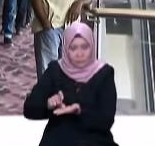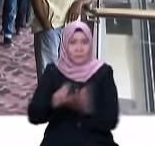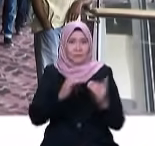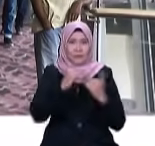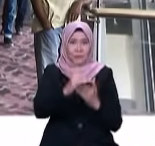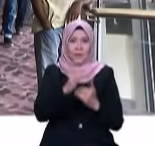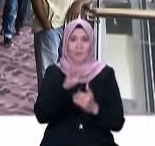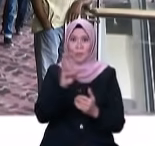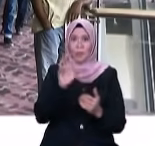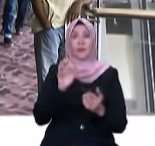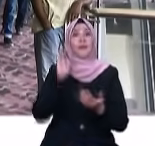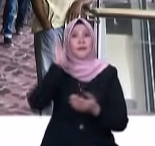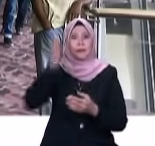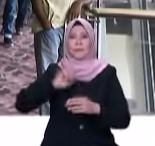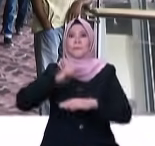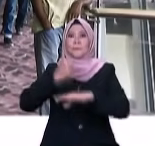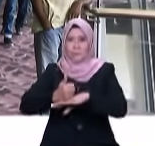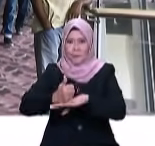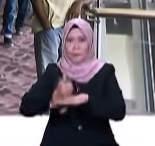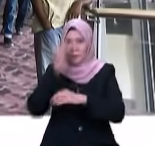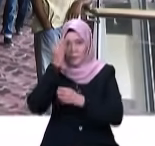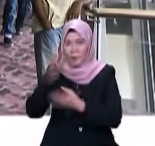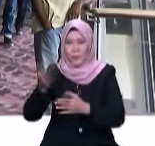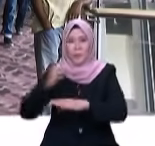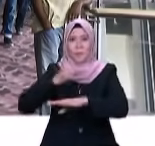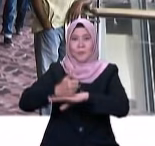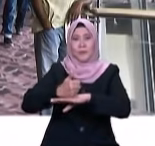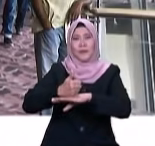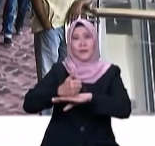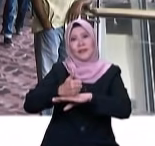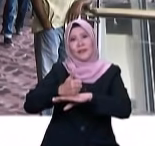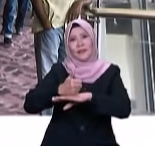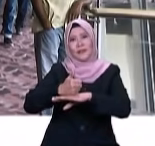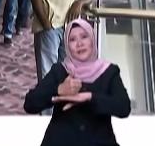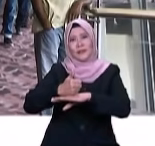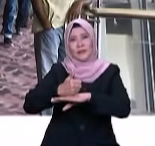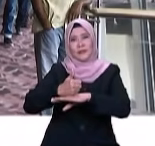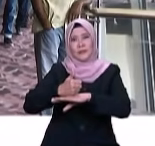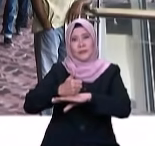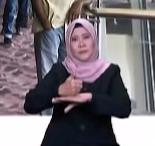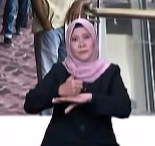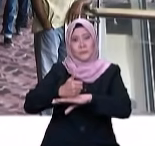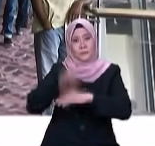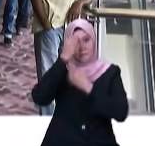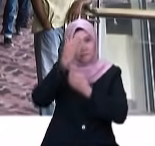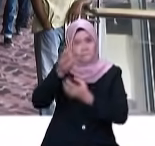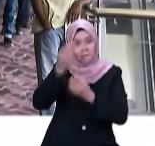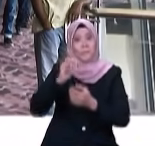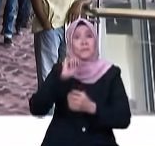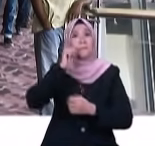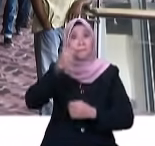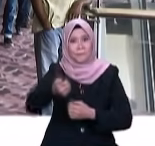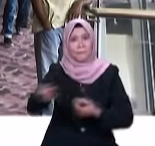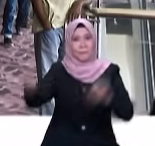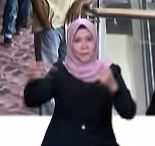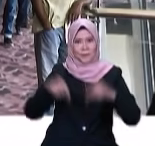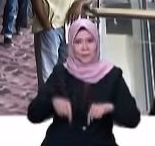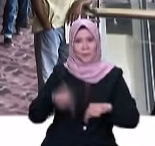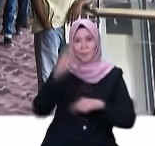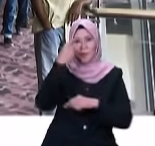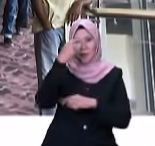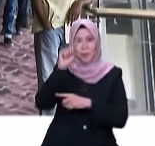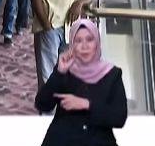kita akan bagi appointment ataupun kita akan beri mereka maklumat untuk datang esok